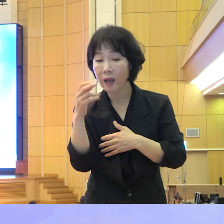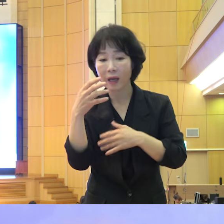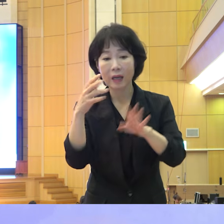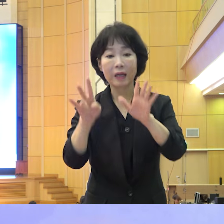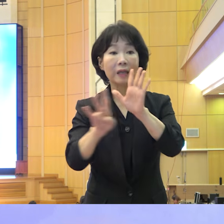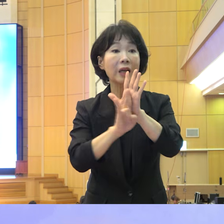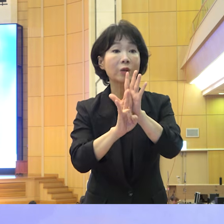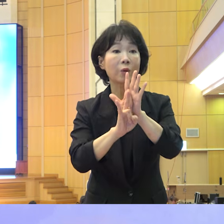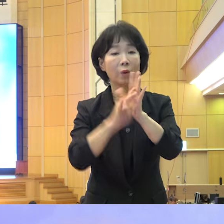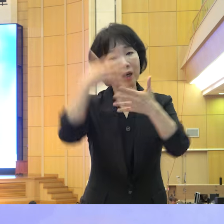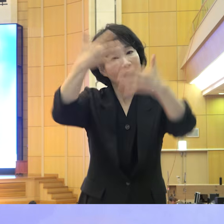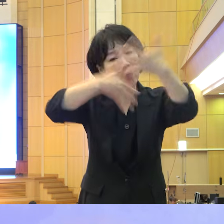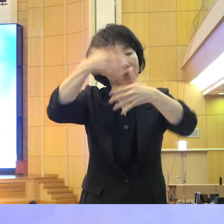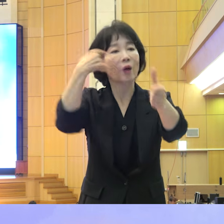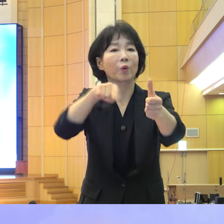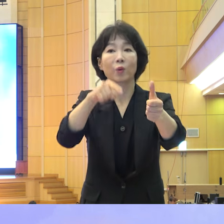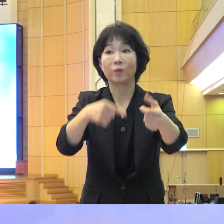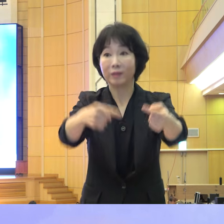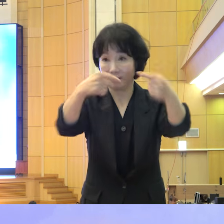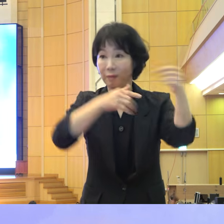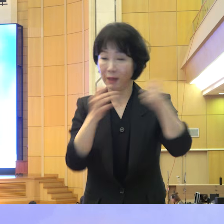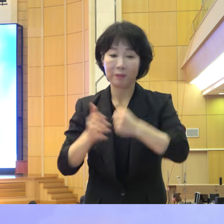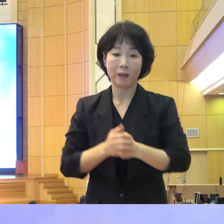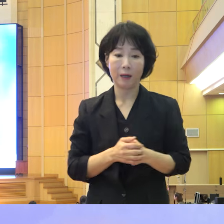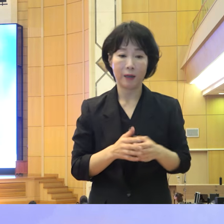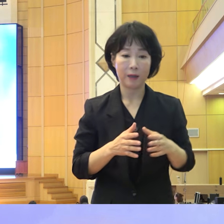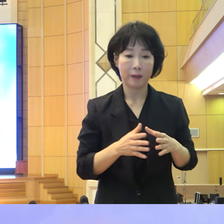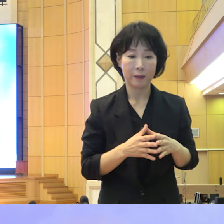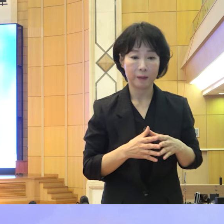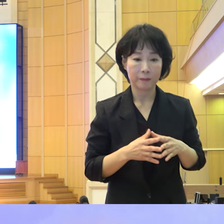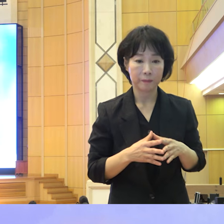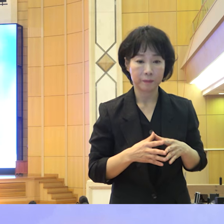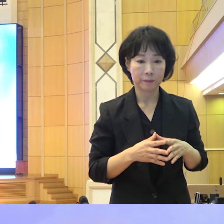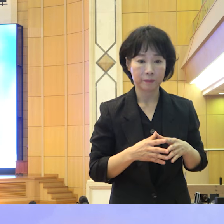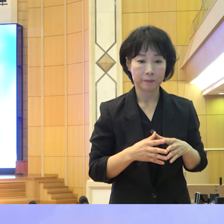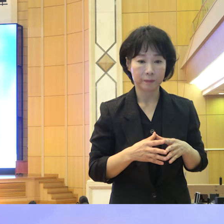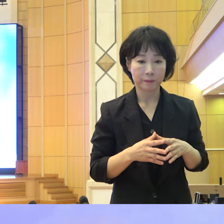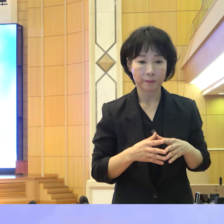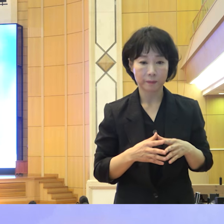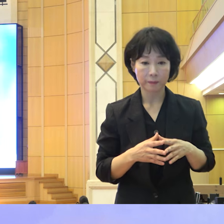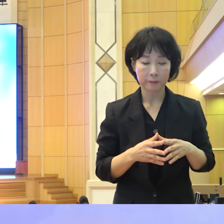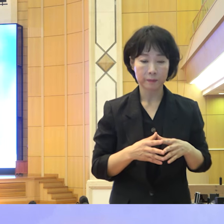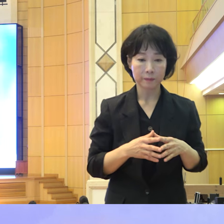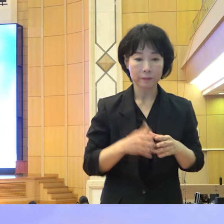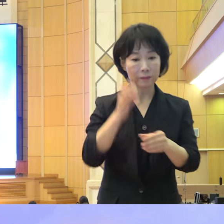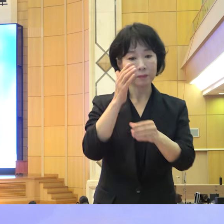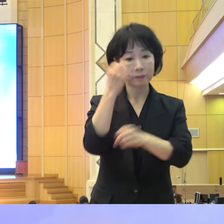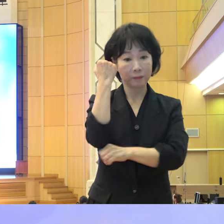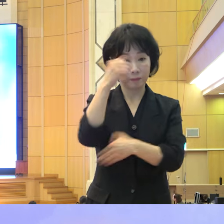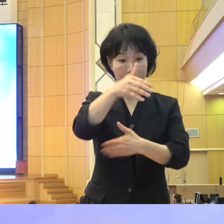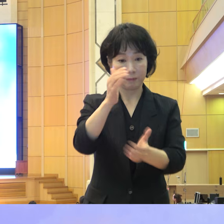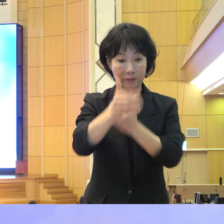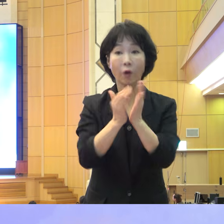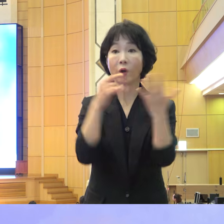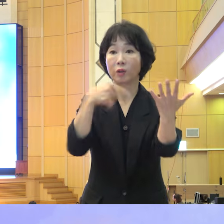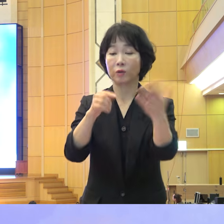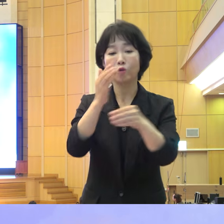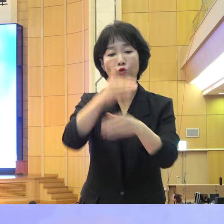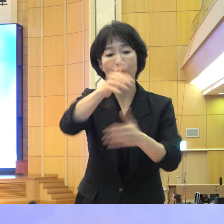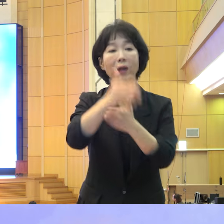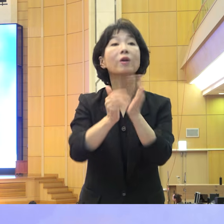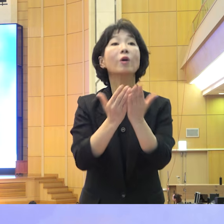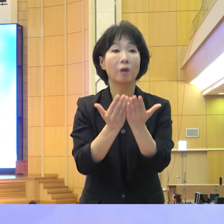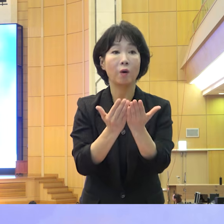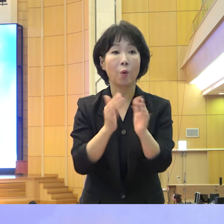영상 교육, 영상 예배, 8부 예배 초급 교육은 있으며 중급